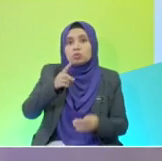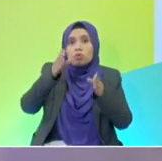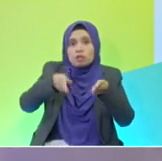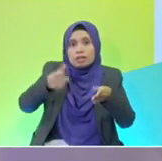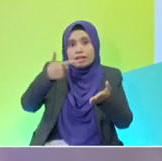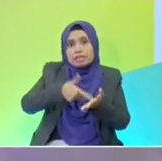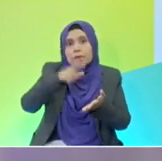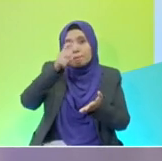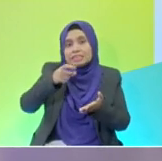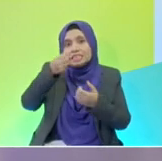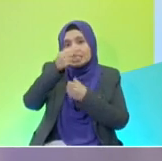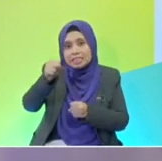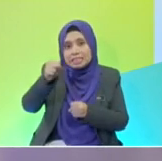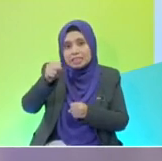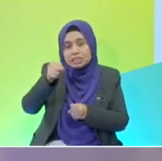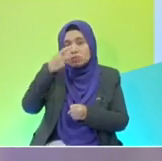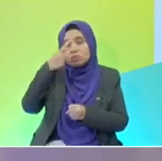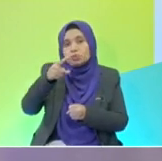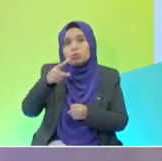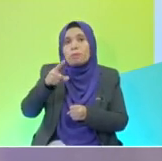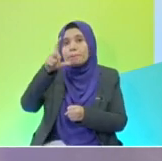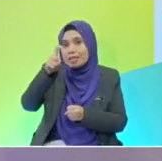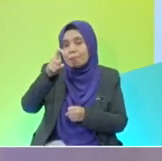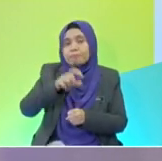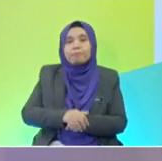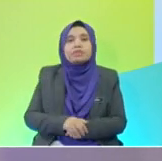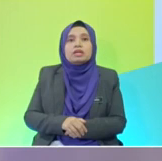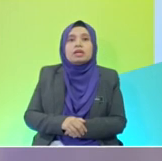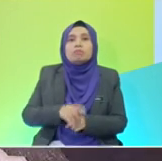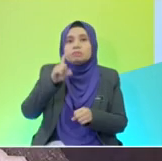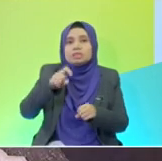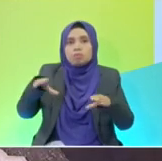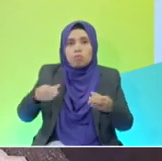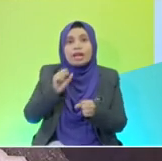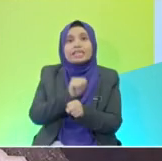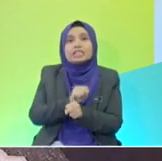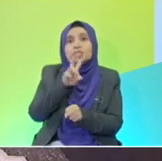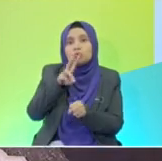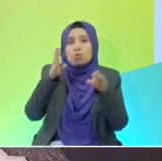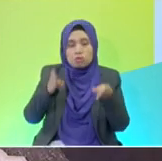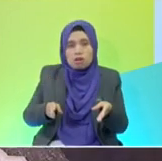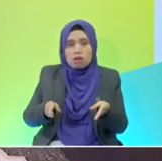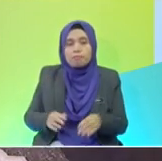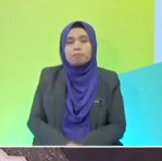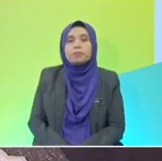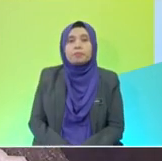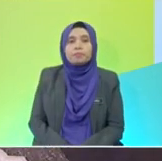bersedia untuk mematikan Yuni Nah betul ke Jepang